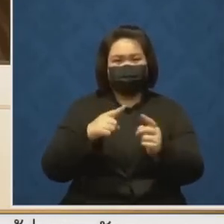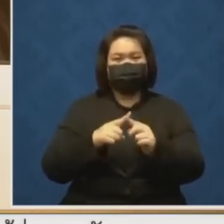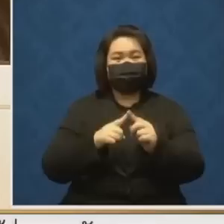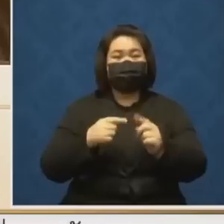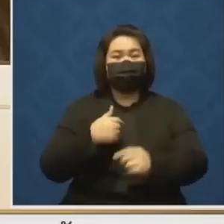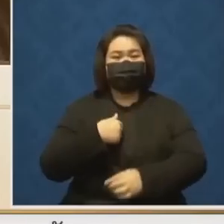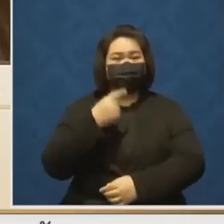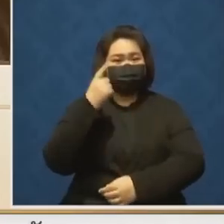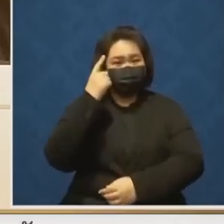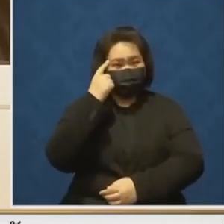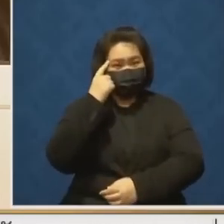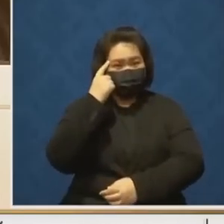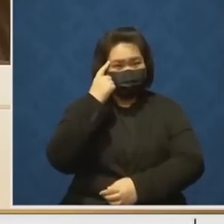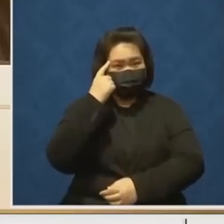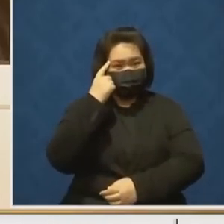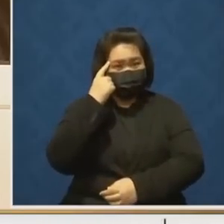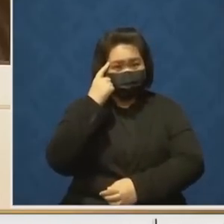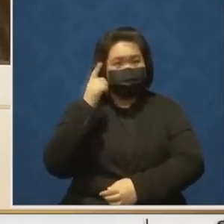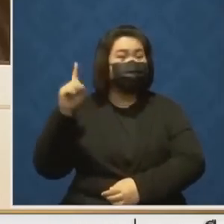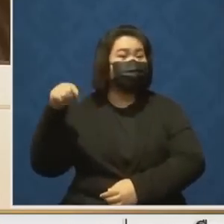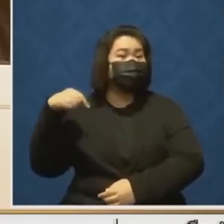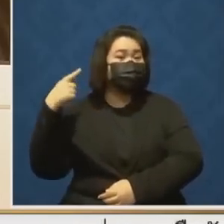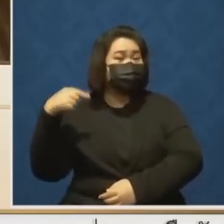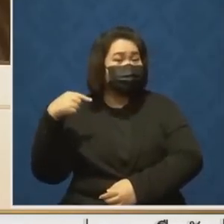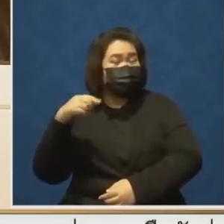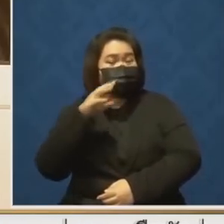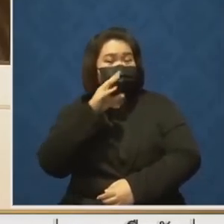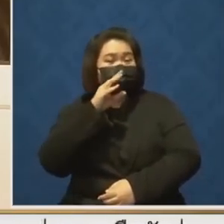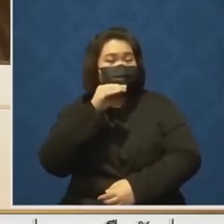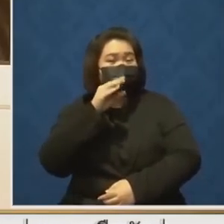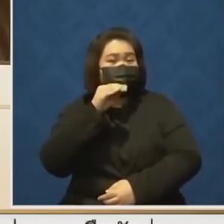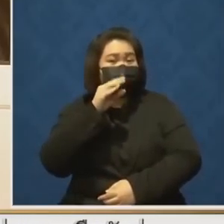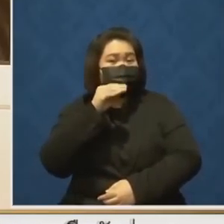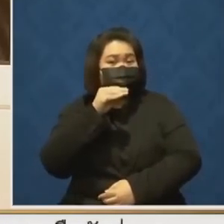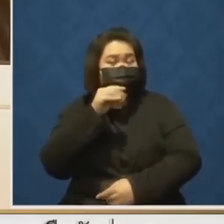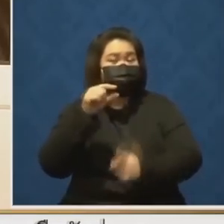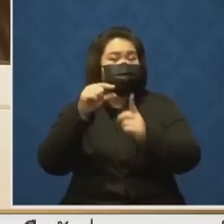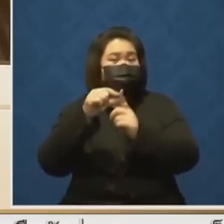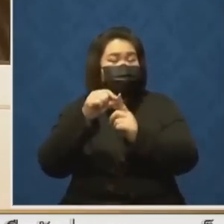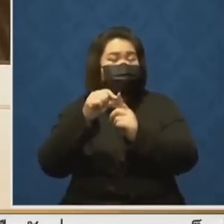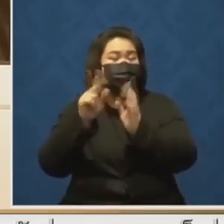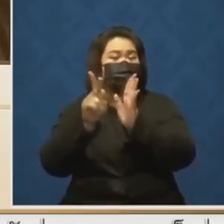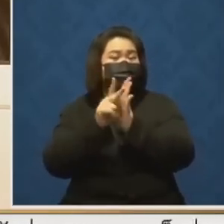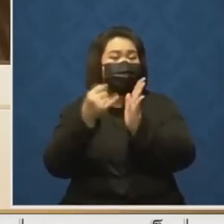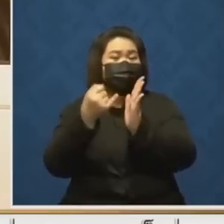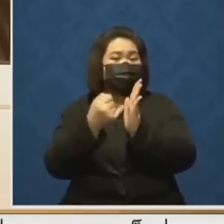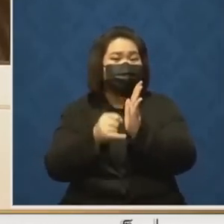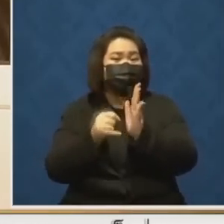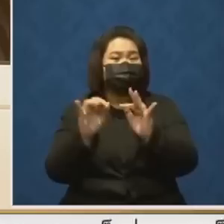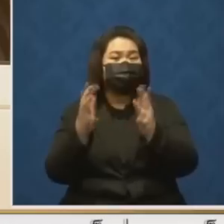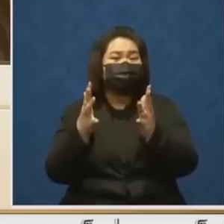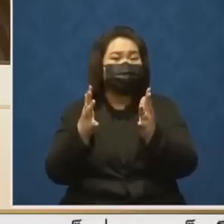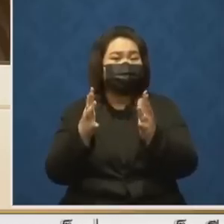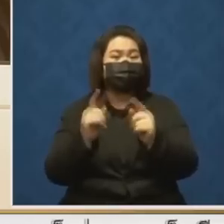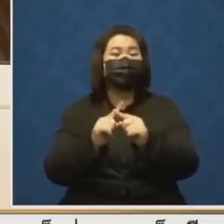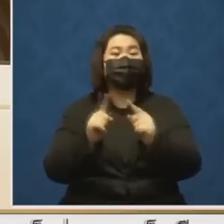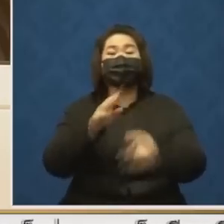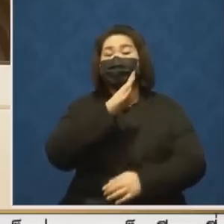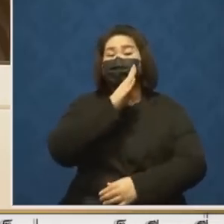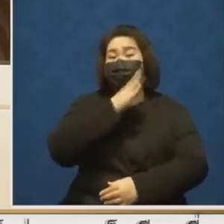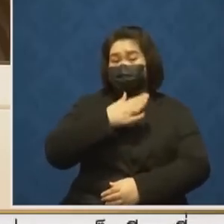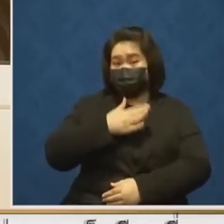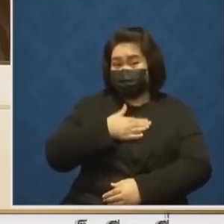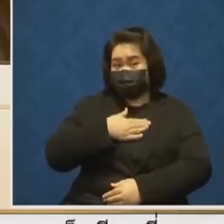...คุณมารศ ไม่ได้พดอะไรที่...ผิดข้อมfin ครับเพลง แตว่า...ท่ใหผมพูดนะครับ